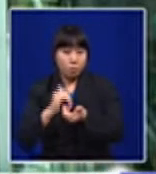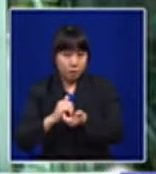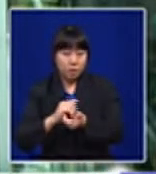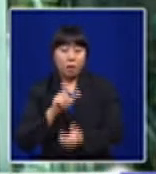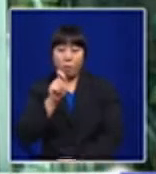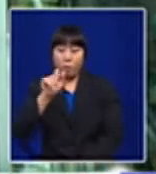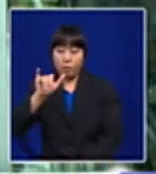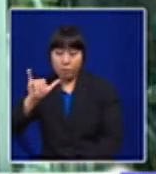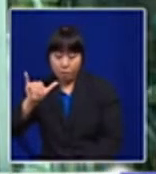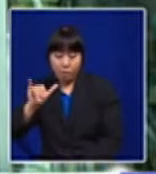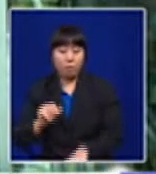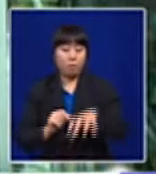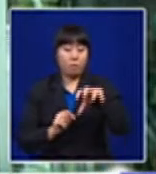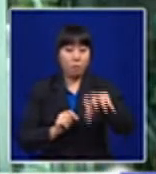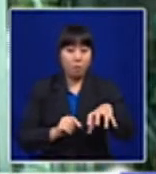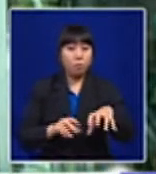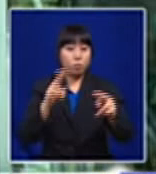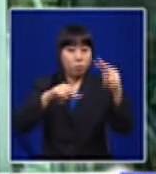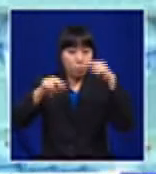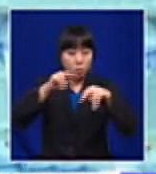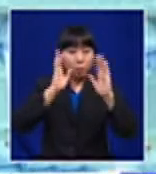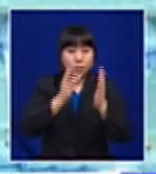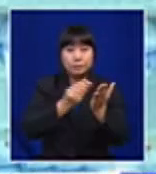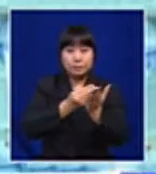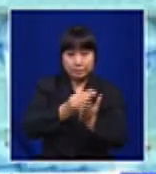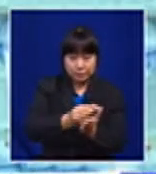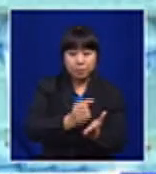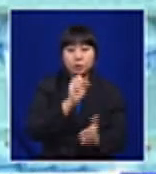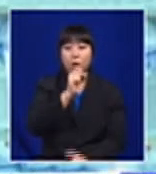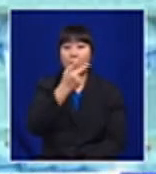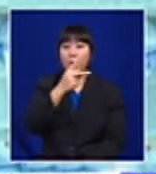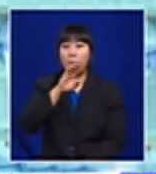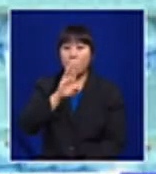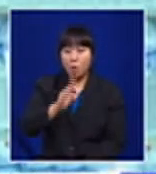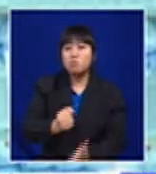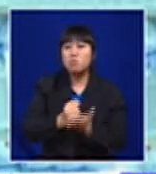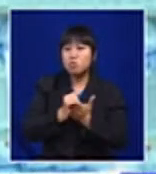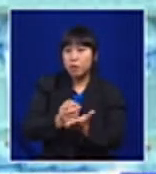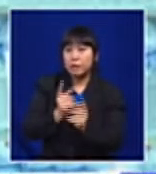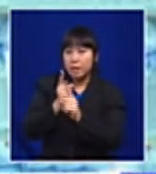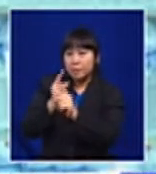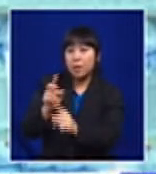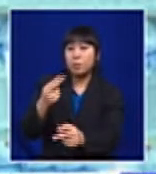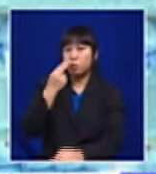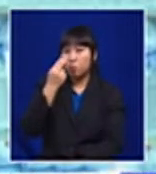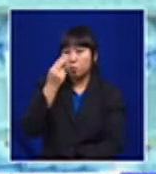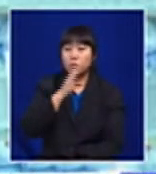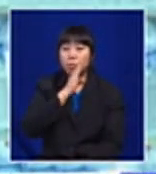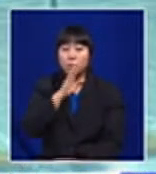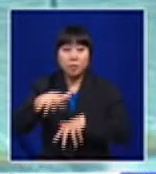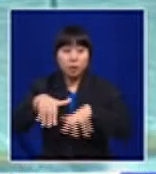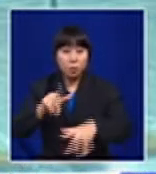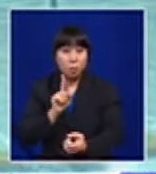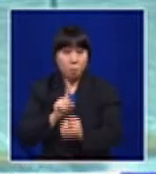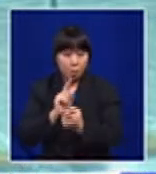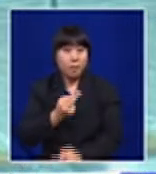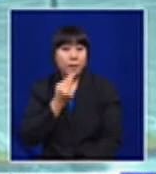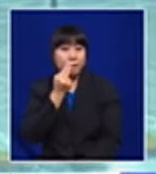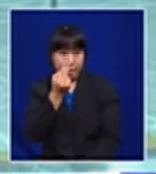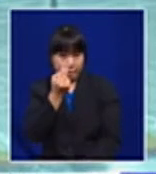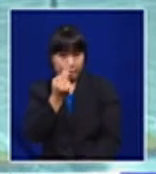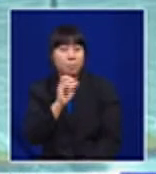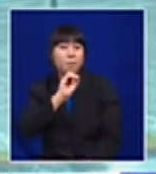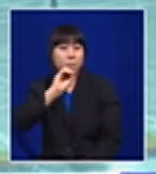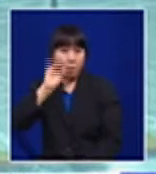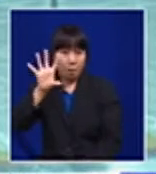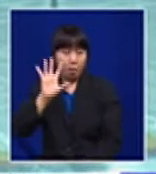ำนักงานคุ้มครองผู้บริโภคหรือว่าสคบ.ให้ช่วยติดตามต่อไปซึ่งหากประชาชนพบเห็นนะคะก็ขอให้แจ้ง